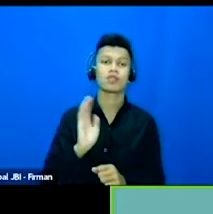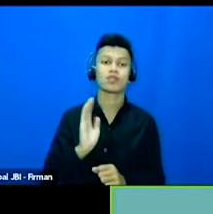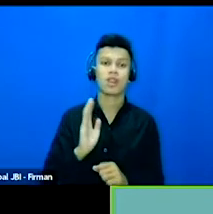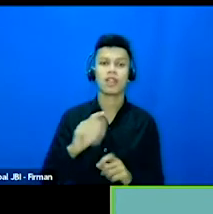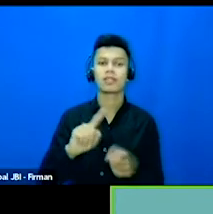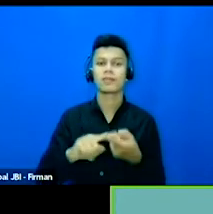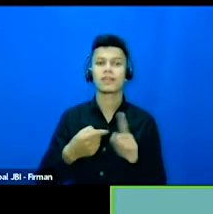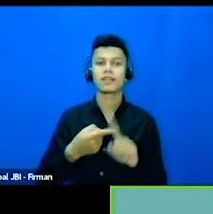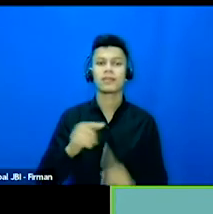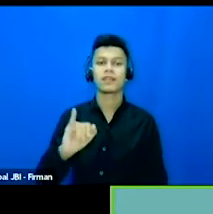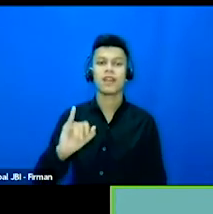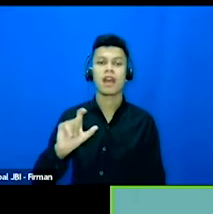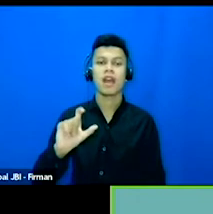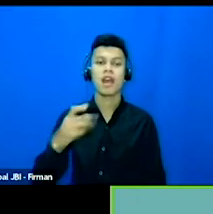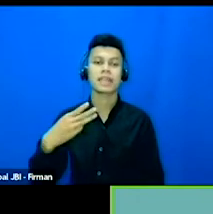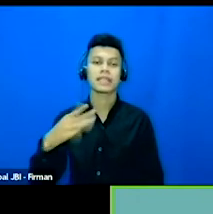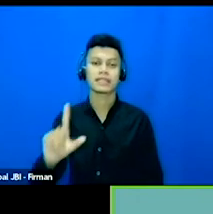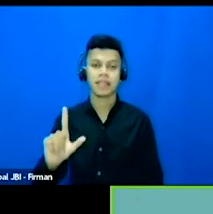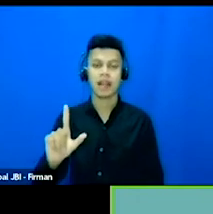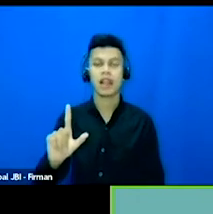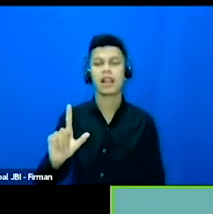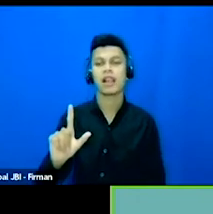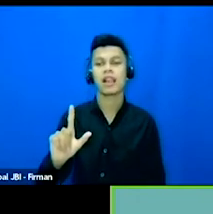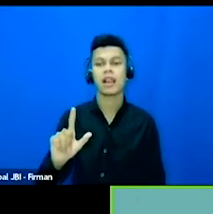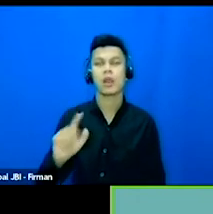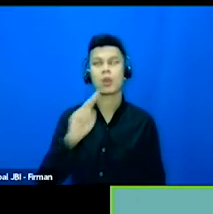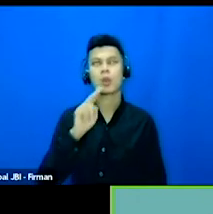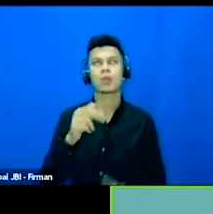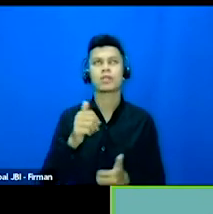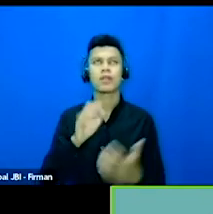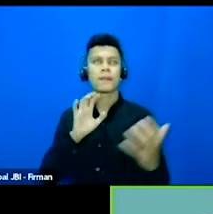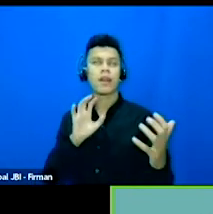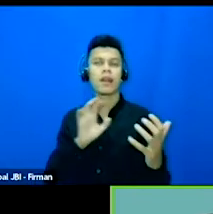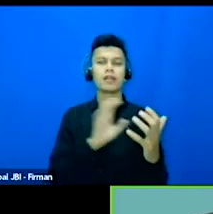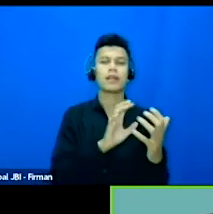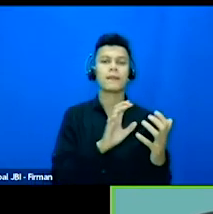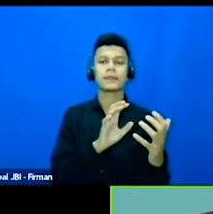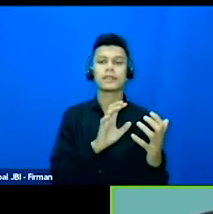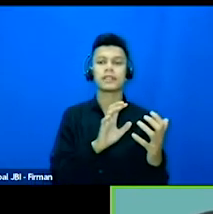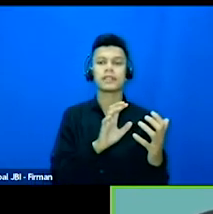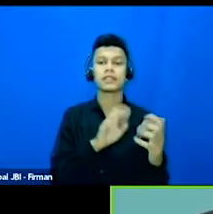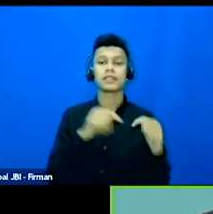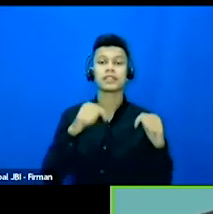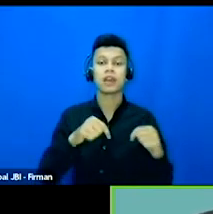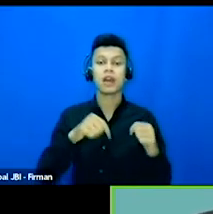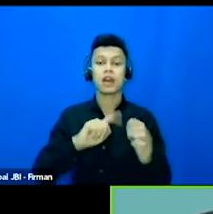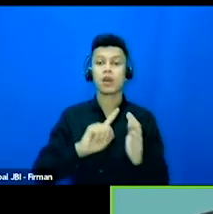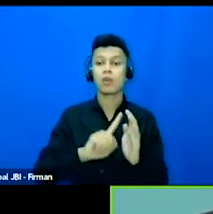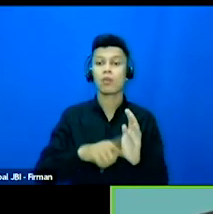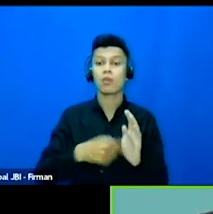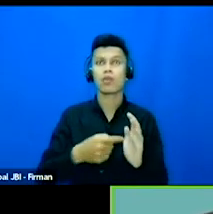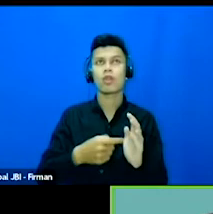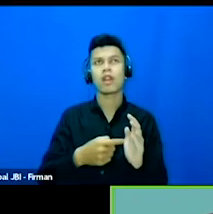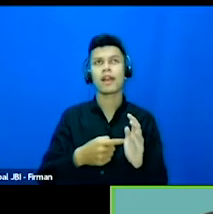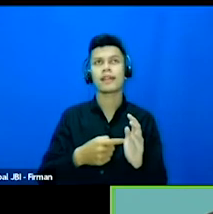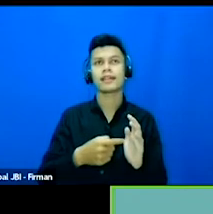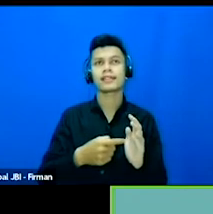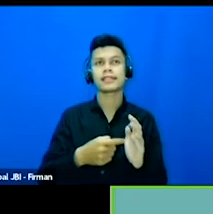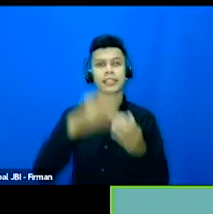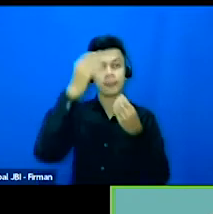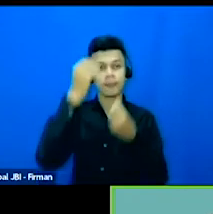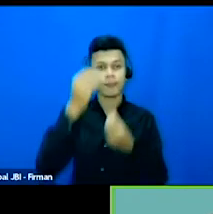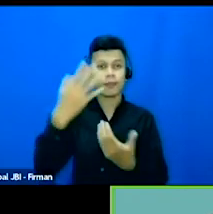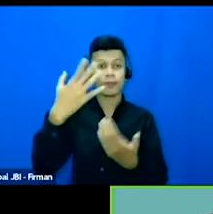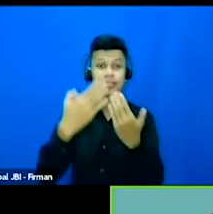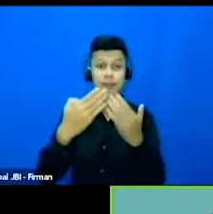di dalam menghadapi era katakan sudah melek enak keterbukaan informasi